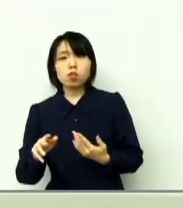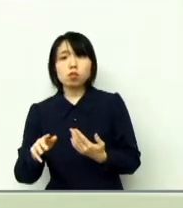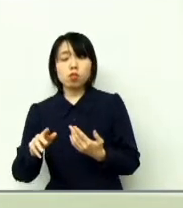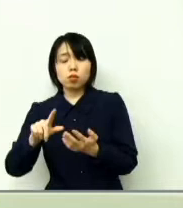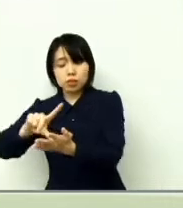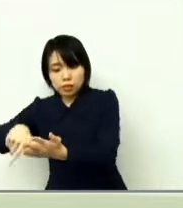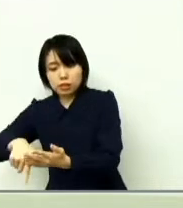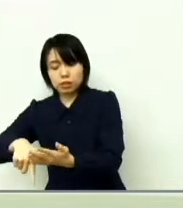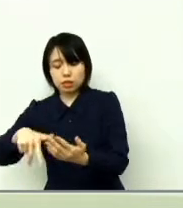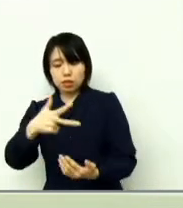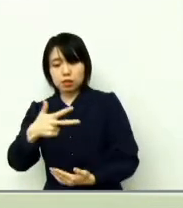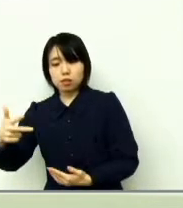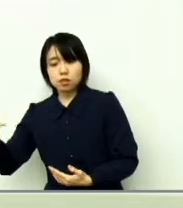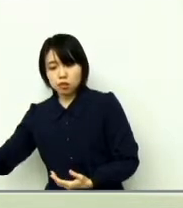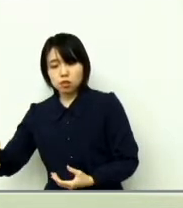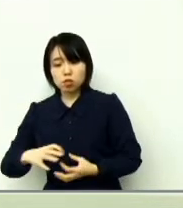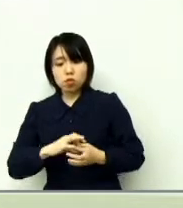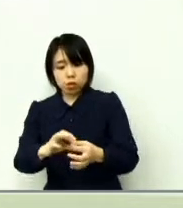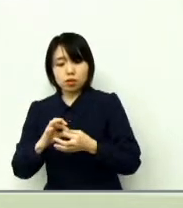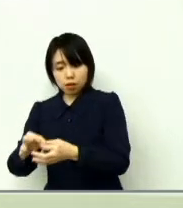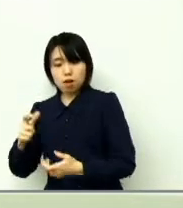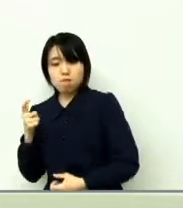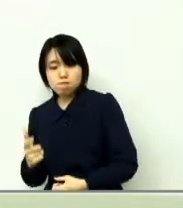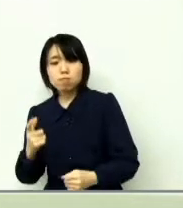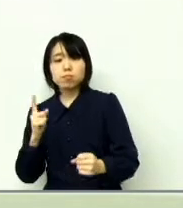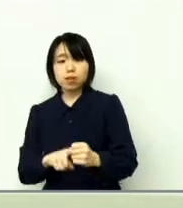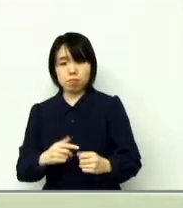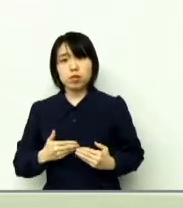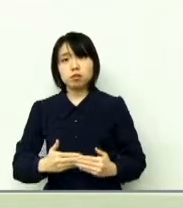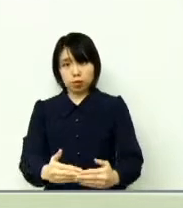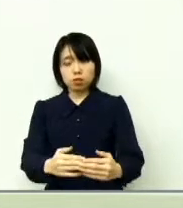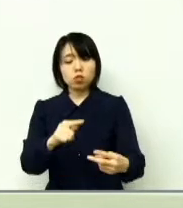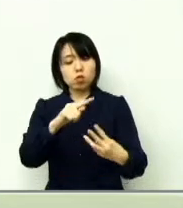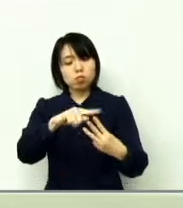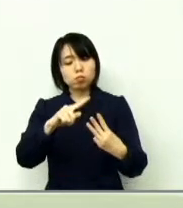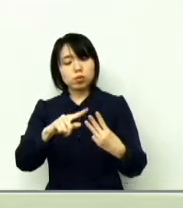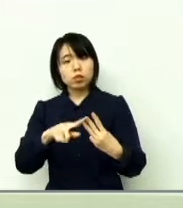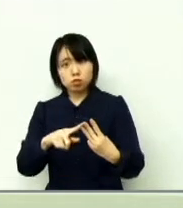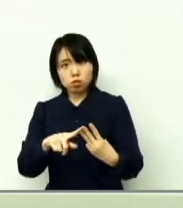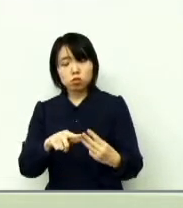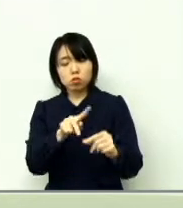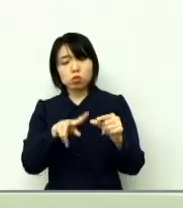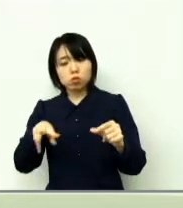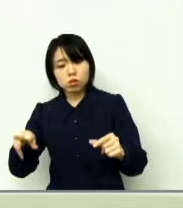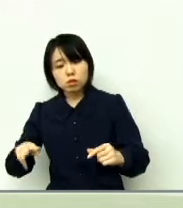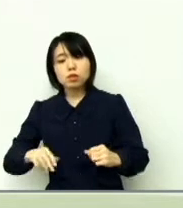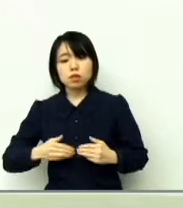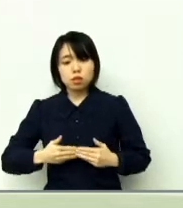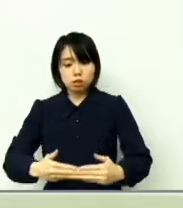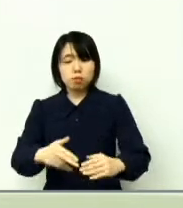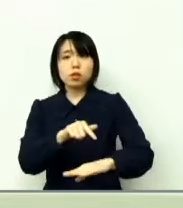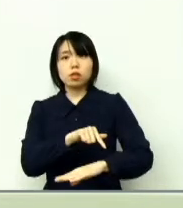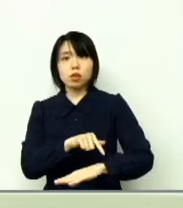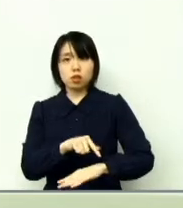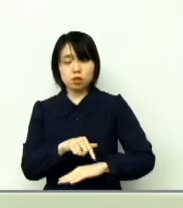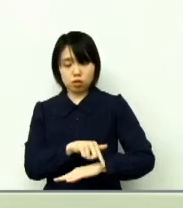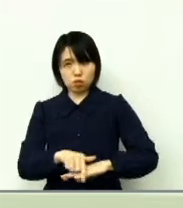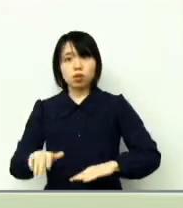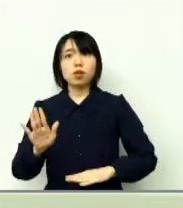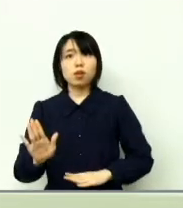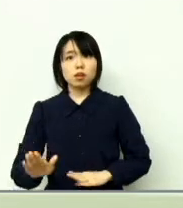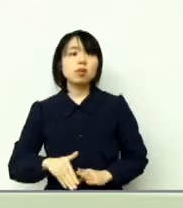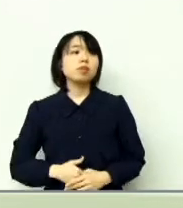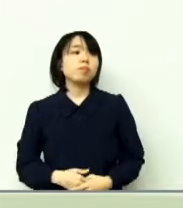の柱に掲げている取り組みを推進をして、東日本の中枢都市を作っていこうというものでございます